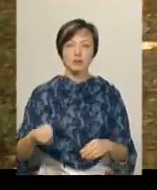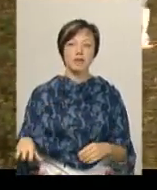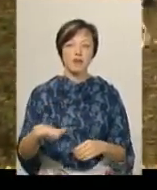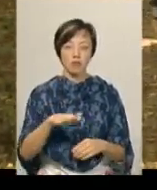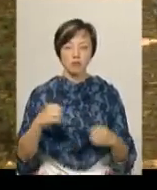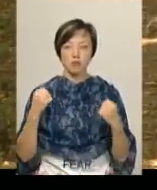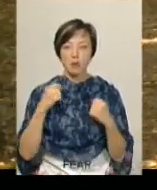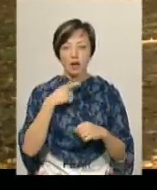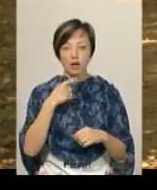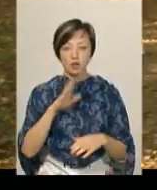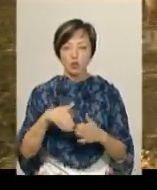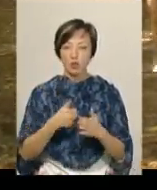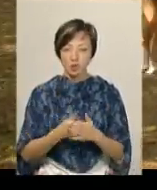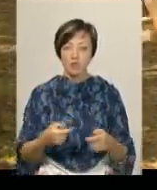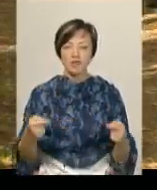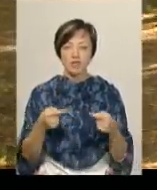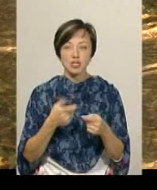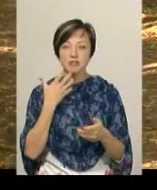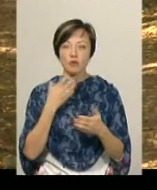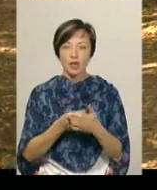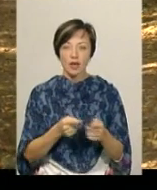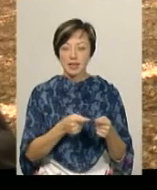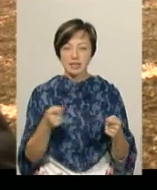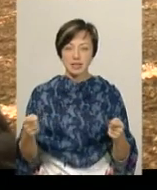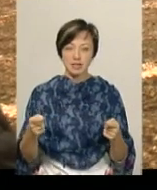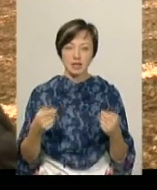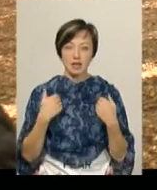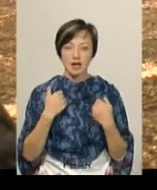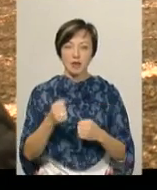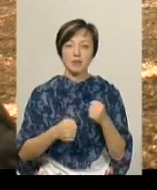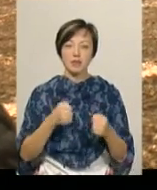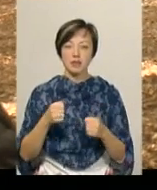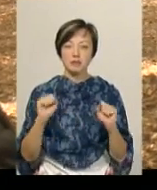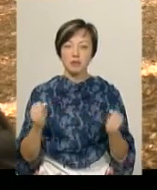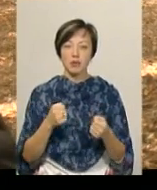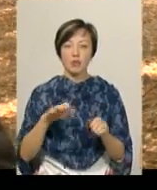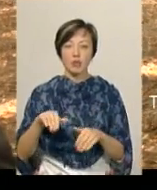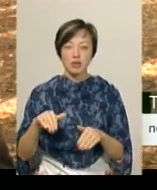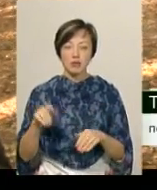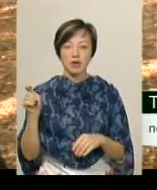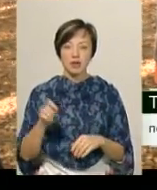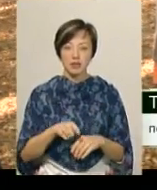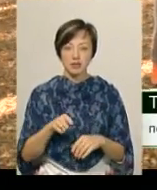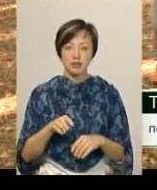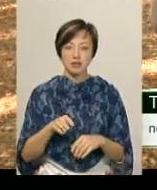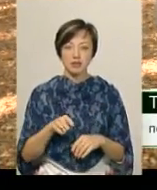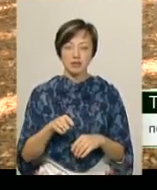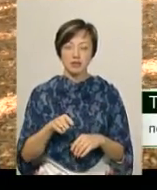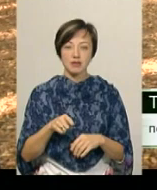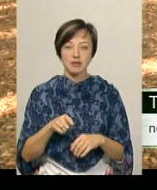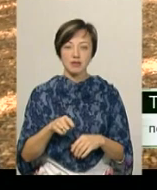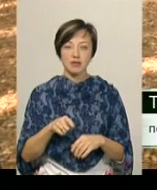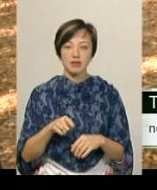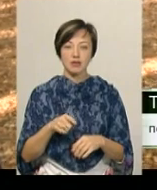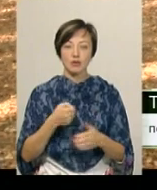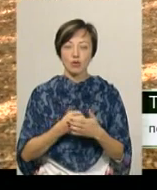Європи. Спортсменка каже, досі визначається зі своєю дистанцією. Я бігла спринт. А потім приїхала, бо я в Львові вчилася, потім приїхала до